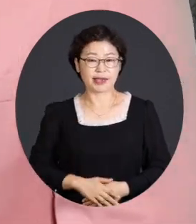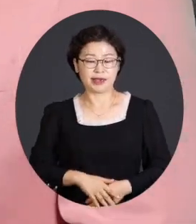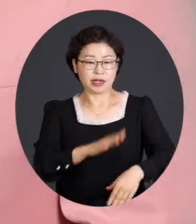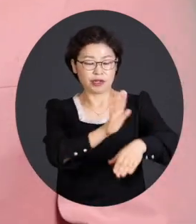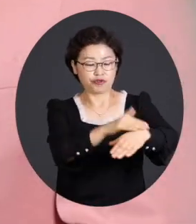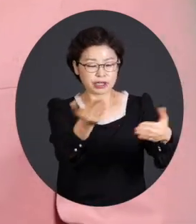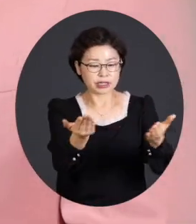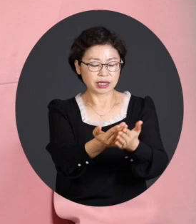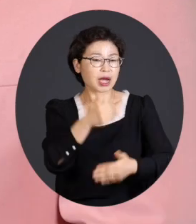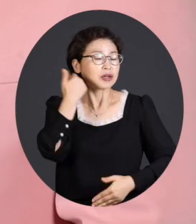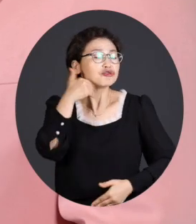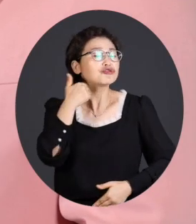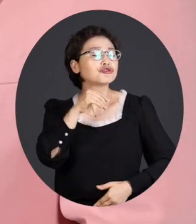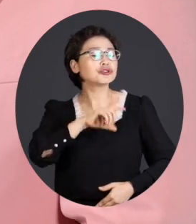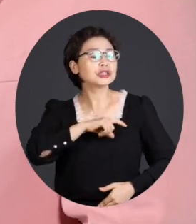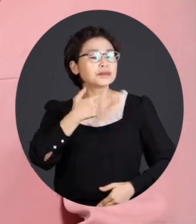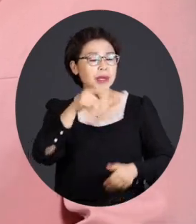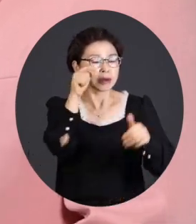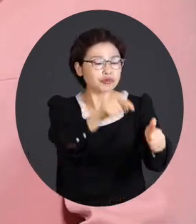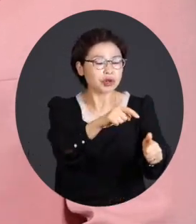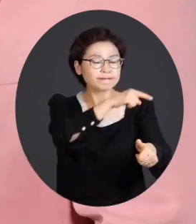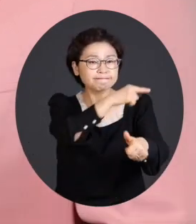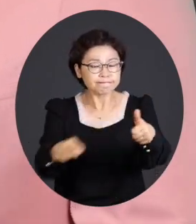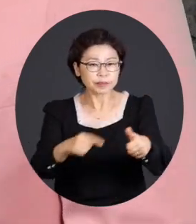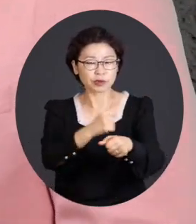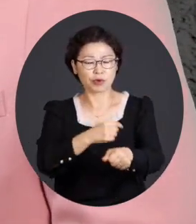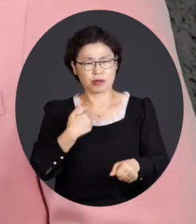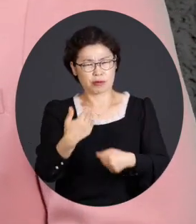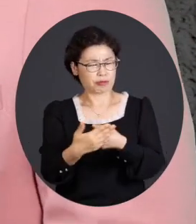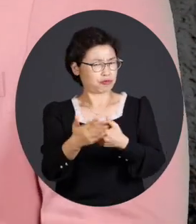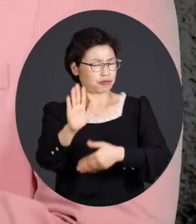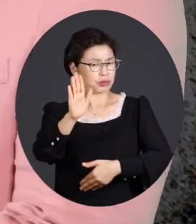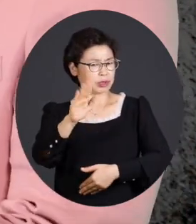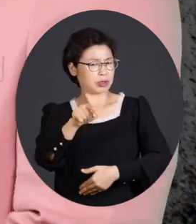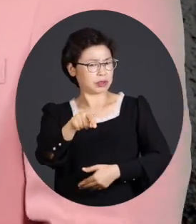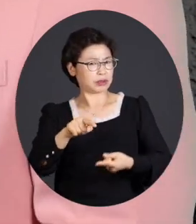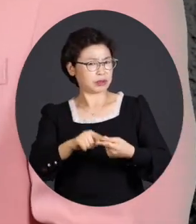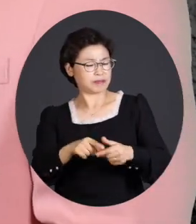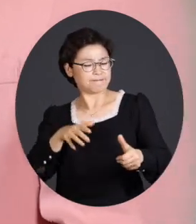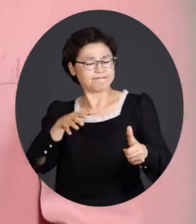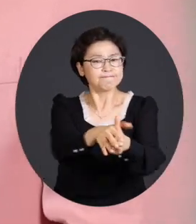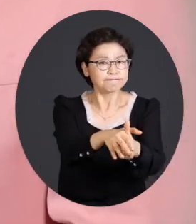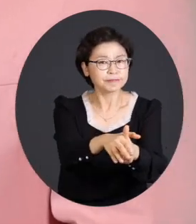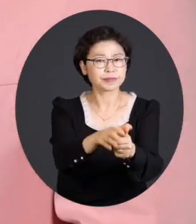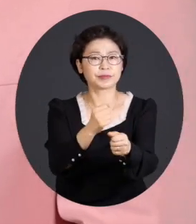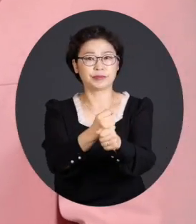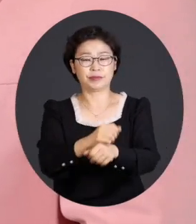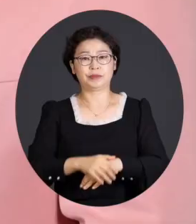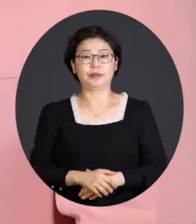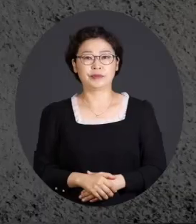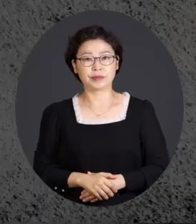인사를 지목해 살해했고 자신들에게 협조하지 않은 마을을 습격하기도 했습니다.